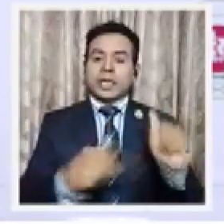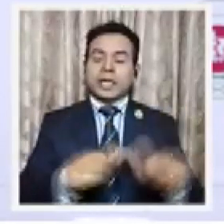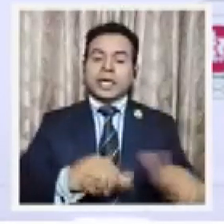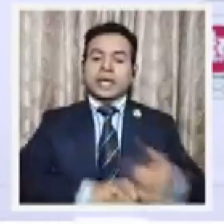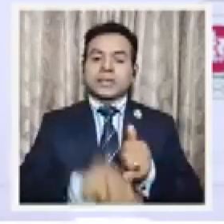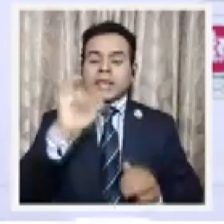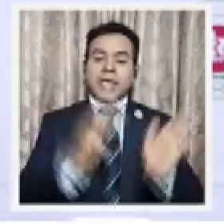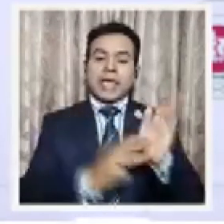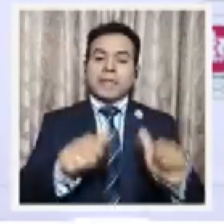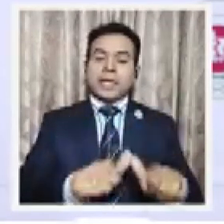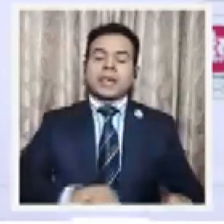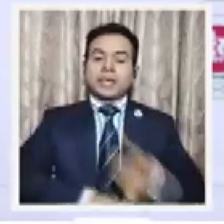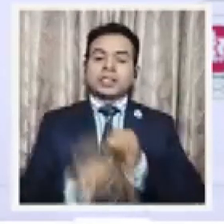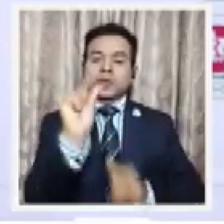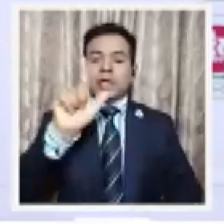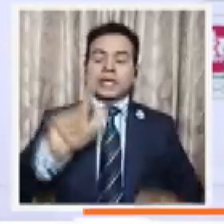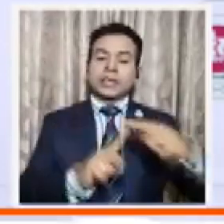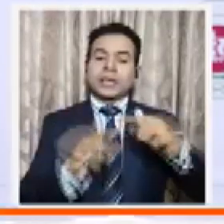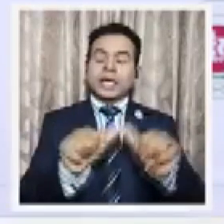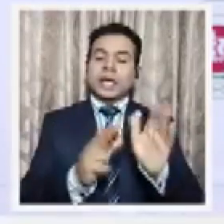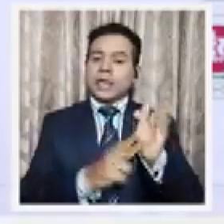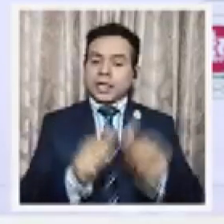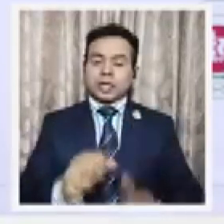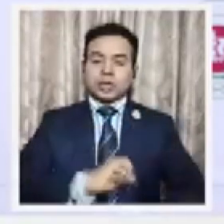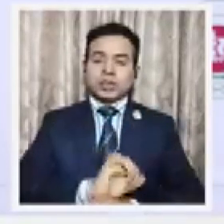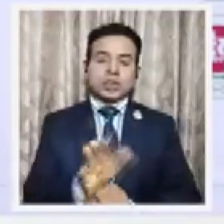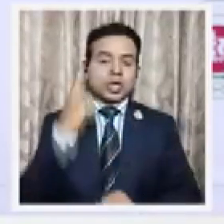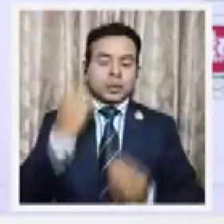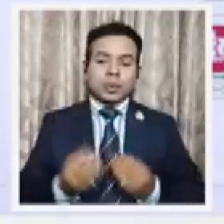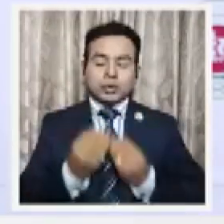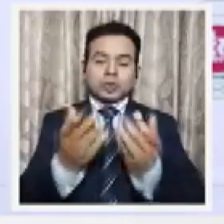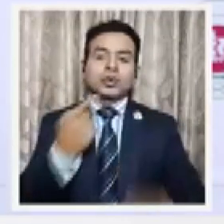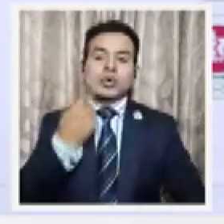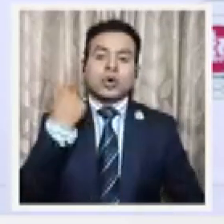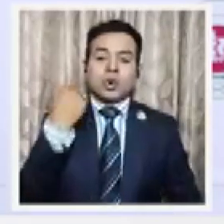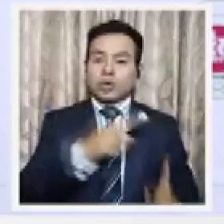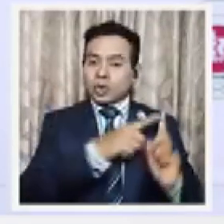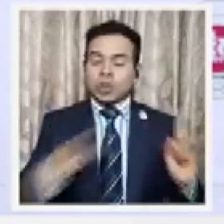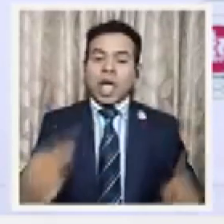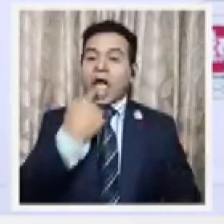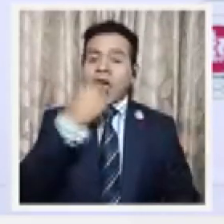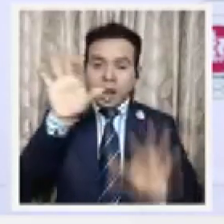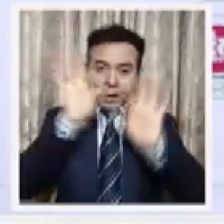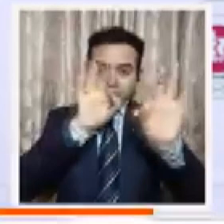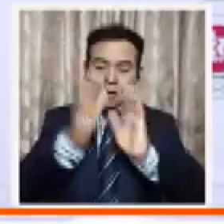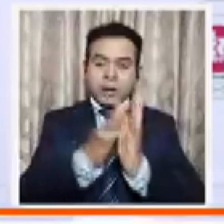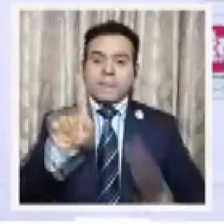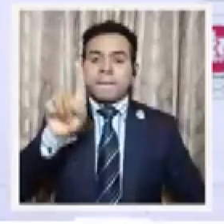বুলেটিন নিয়ে প্রতিদিনের মতো আমি অধ্যাপক ডাক্তার নাসিমা সুলতানা, অতিরিক্ত মহাপরিচালক প্রশাসন, আপনাদের সামনে এসেছি।